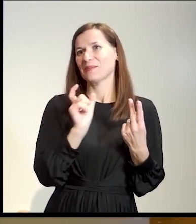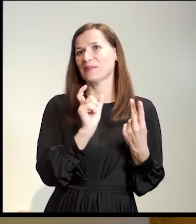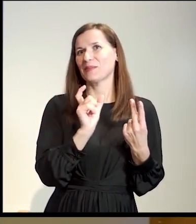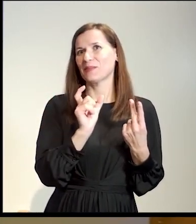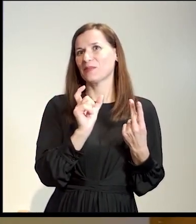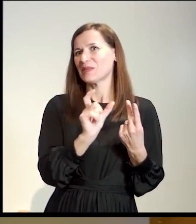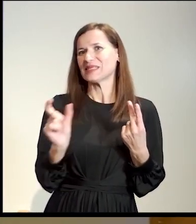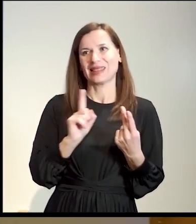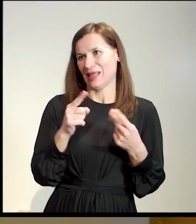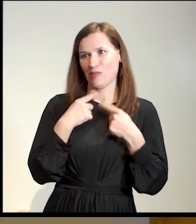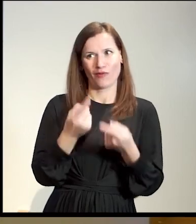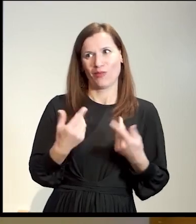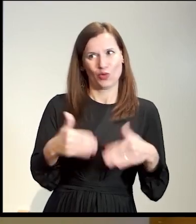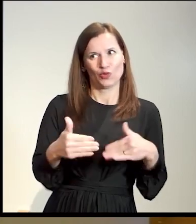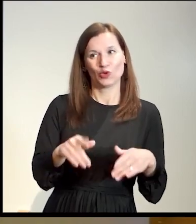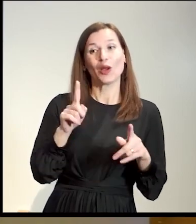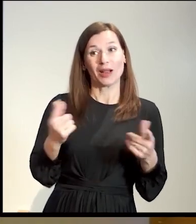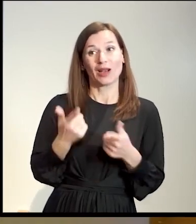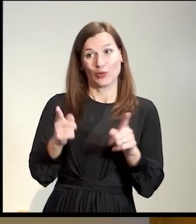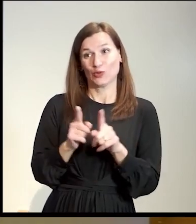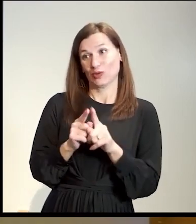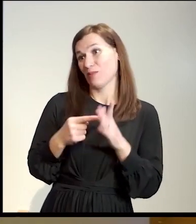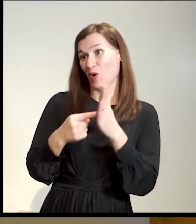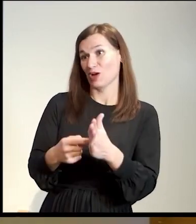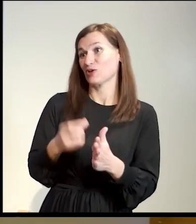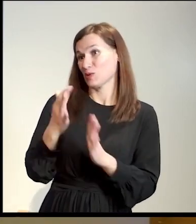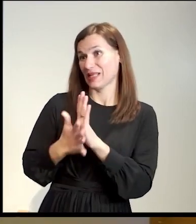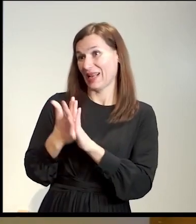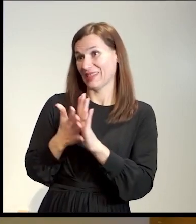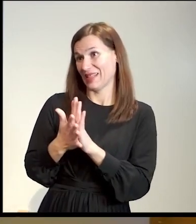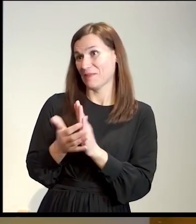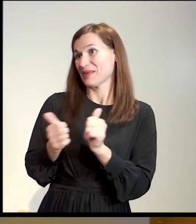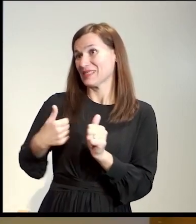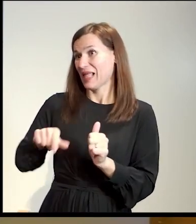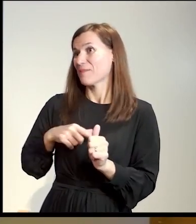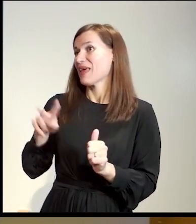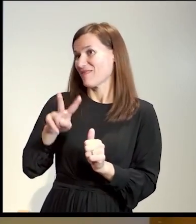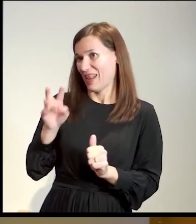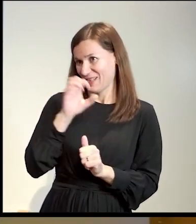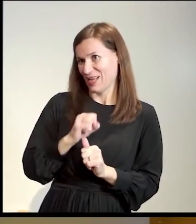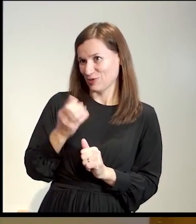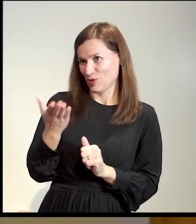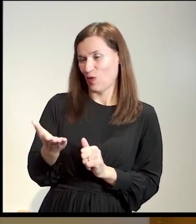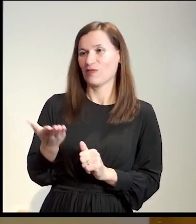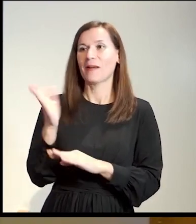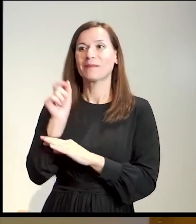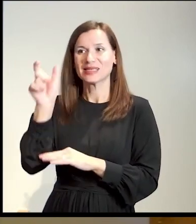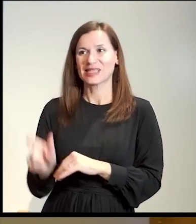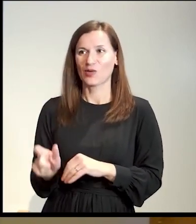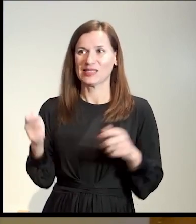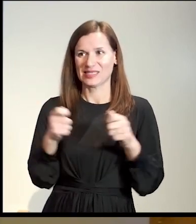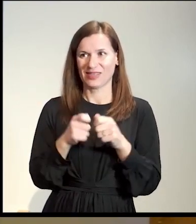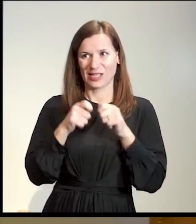povemo nujno, ampak jih lahko tudi pokažemo s kretnjami. Z nami je Valerija Škof, predstavnica